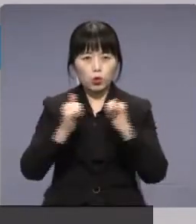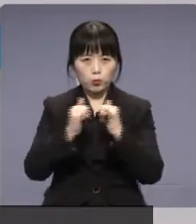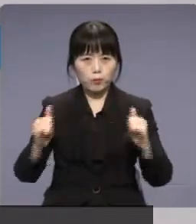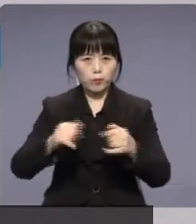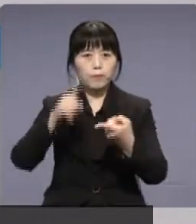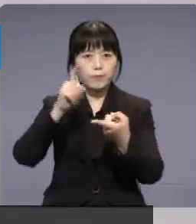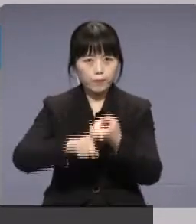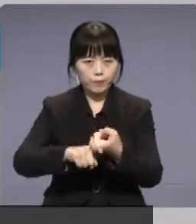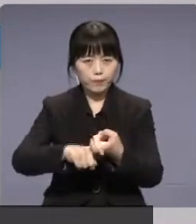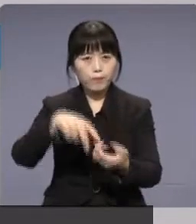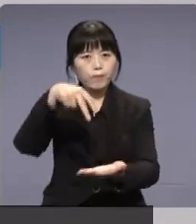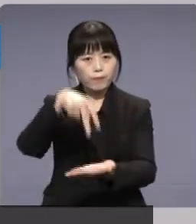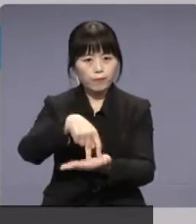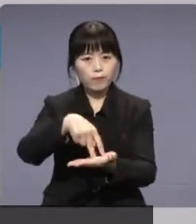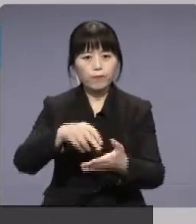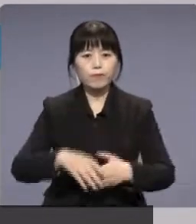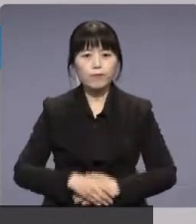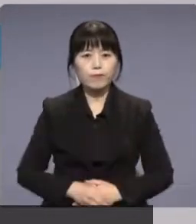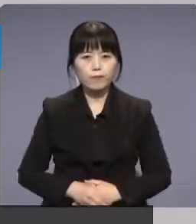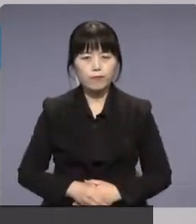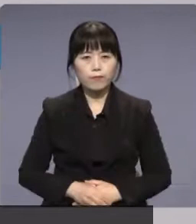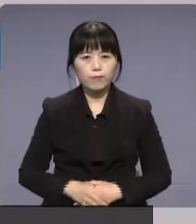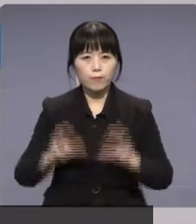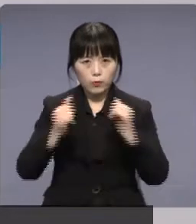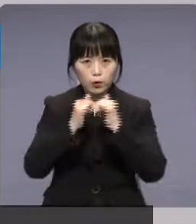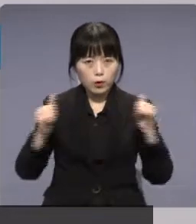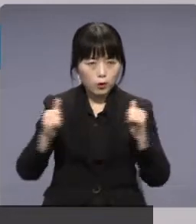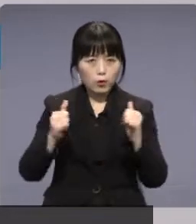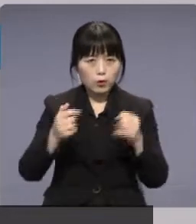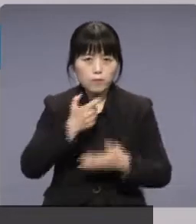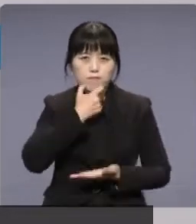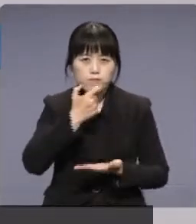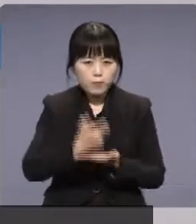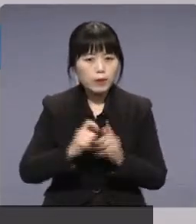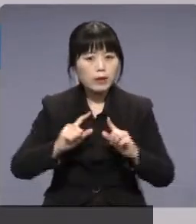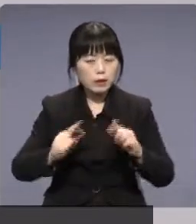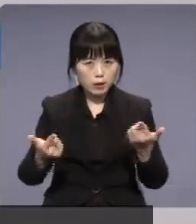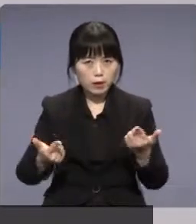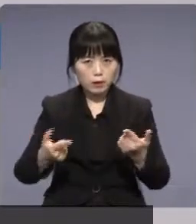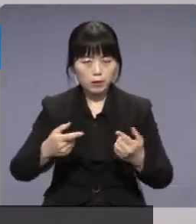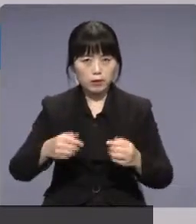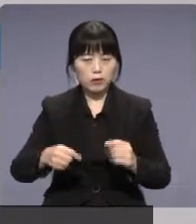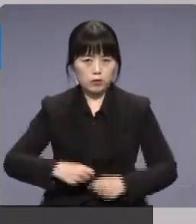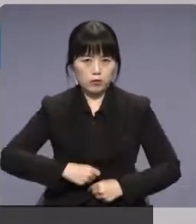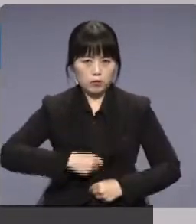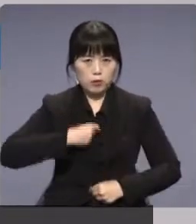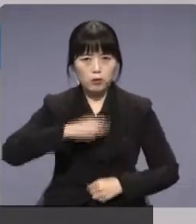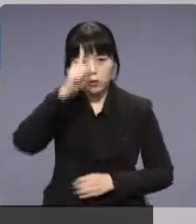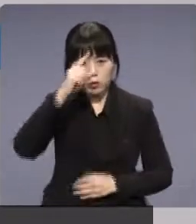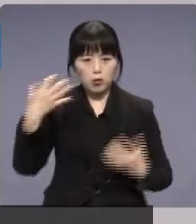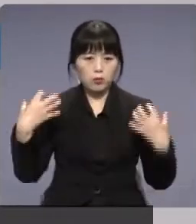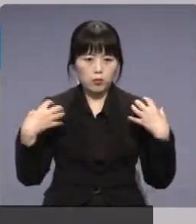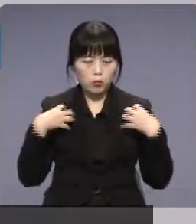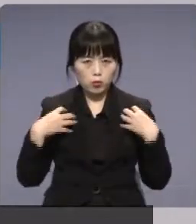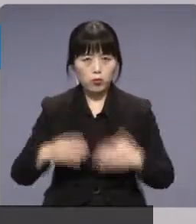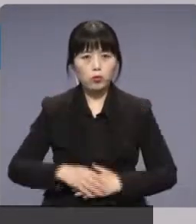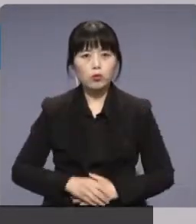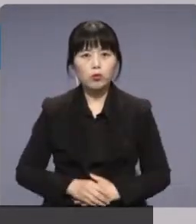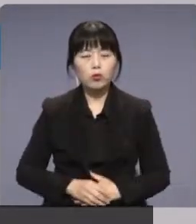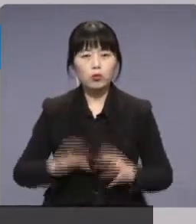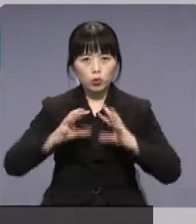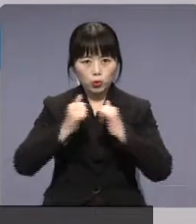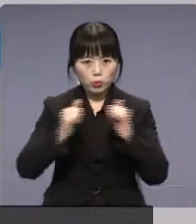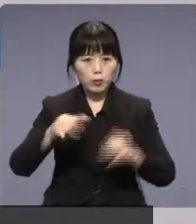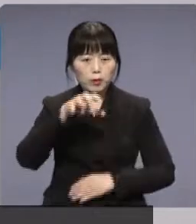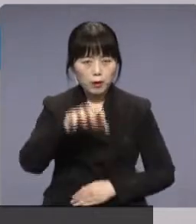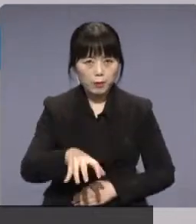국민 편에 서겠습니다. 국민을 속이지 않는 정직한 정부,